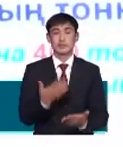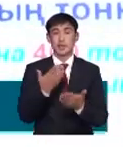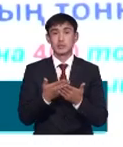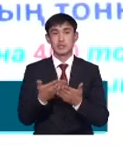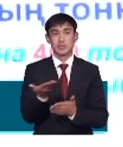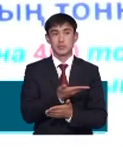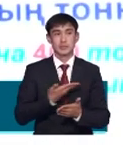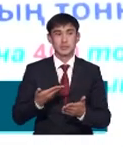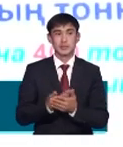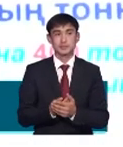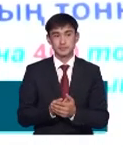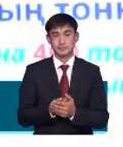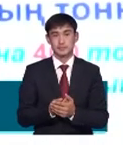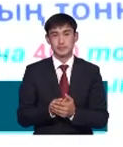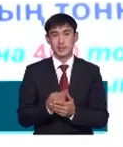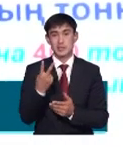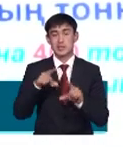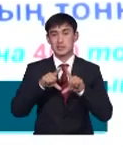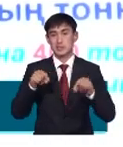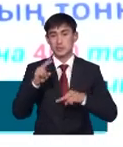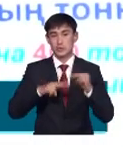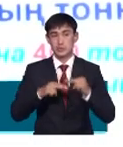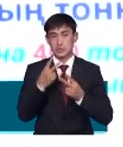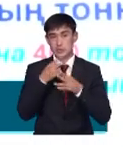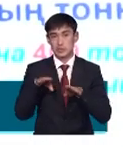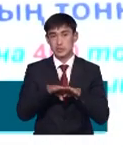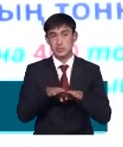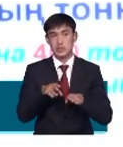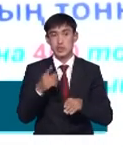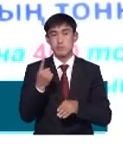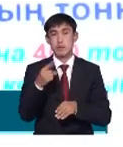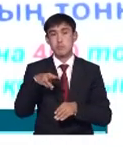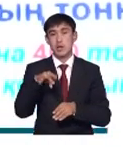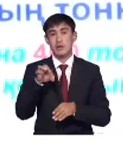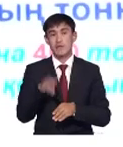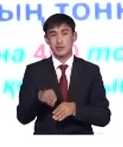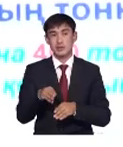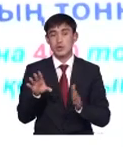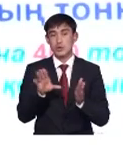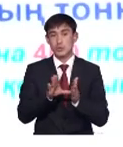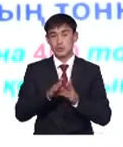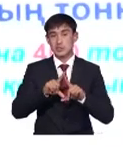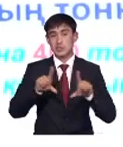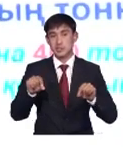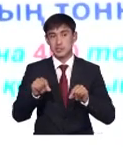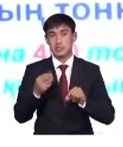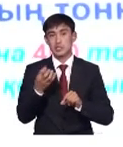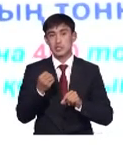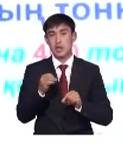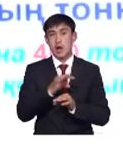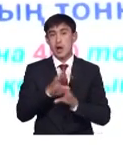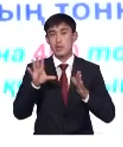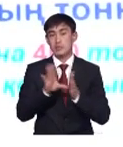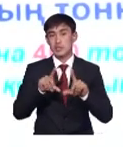бір қуаттылығы бар екі станцияны қарастыратын болсақ, 1000 мегаватты көмірмен жұмыс істейтін станцияны және атом